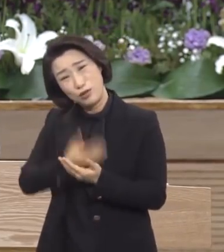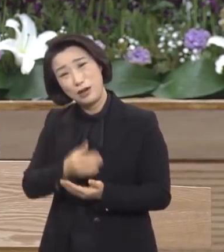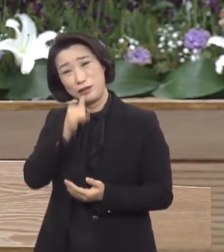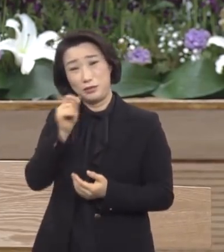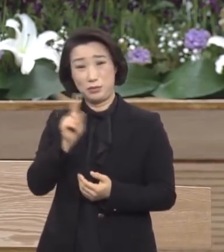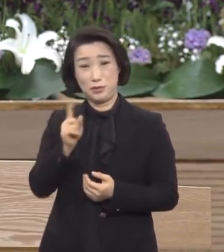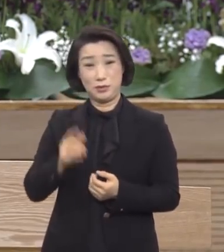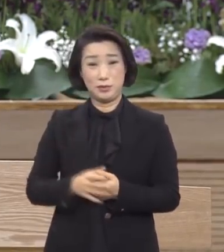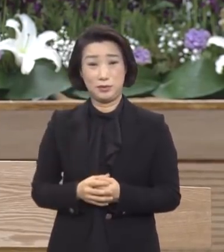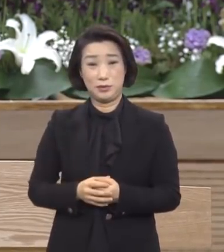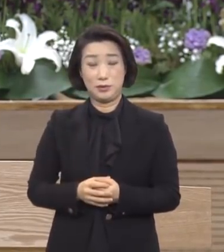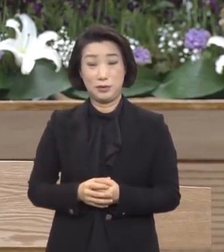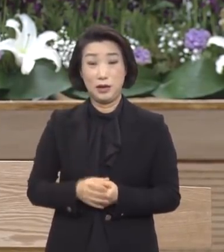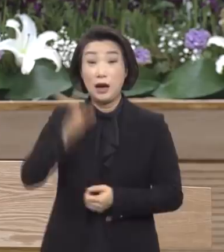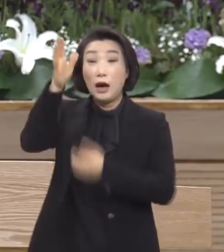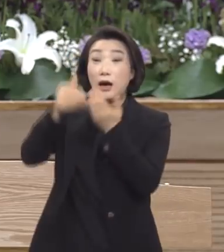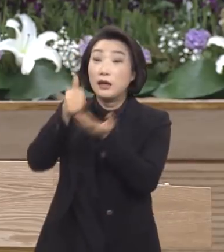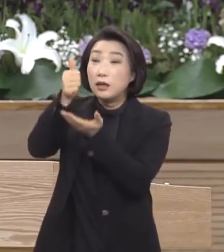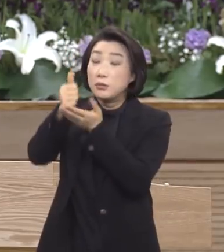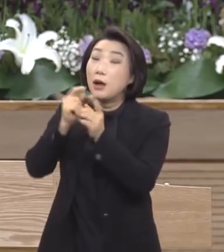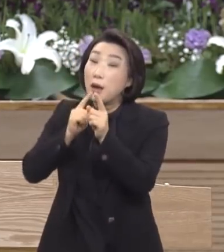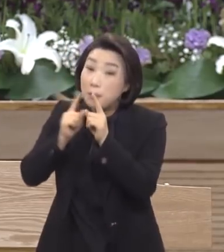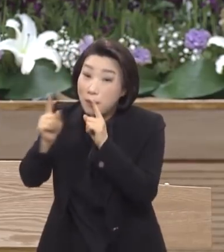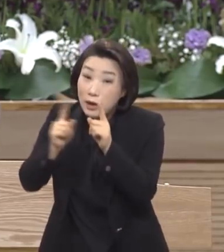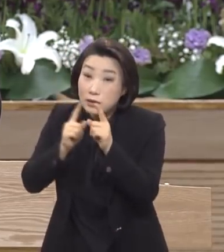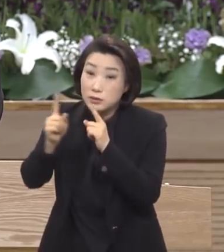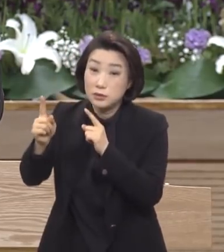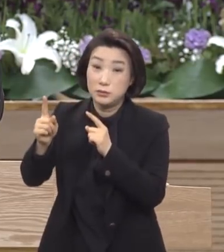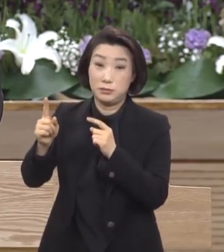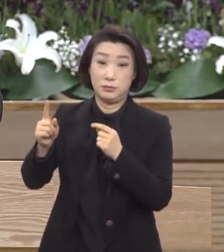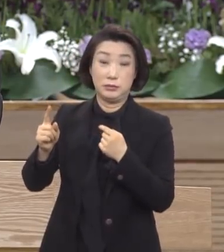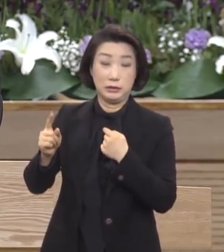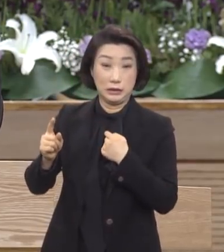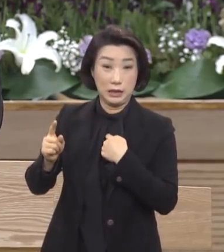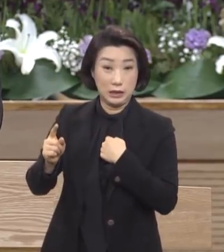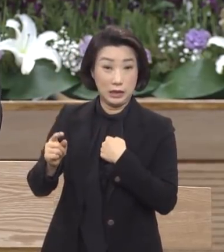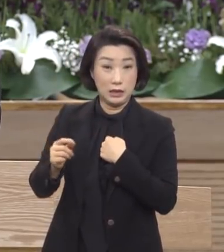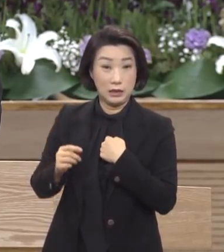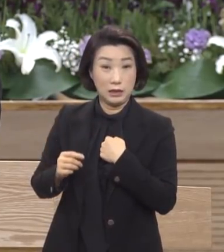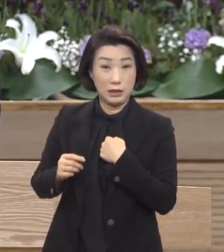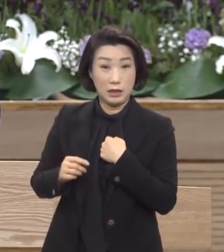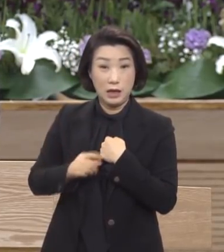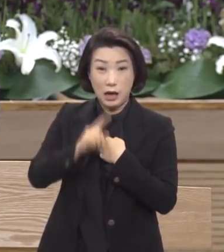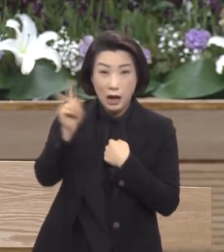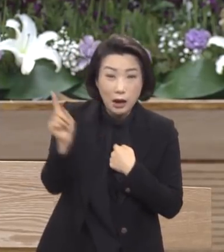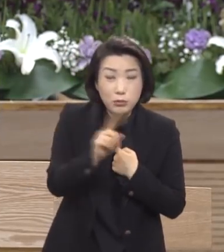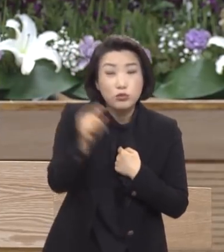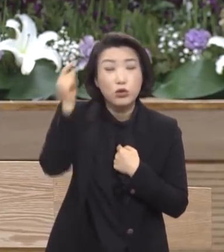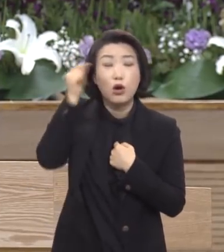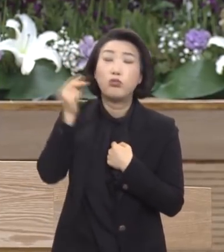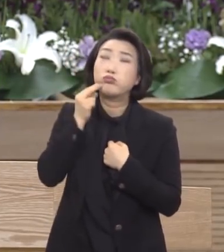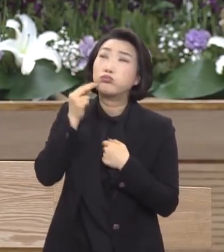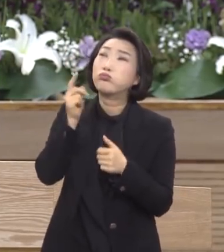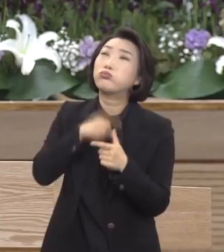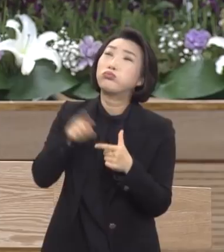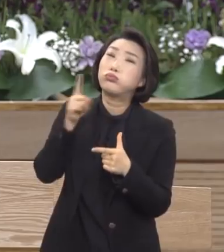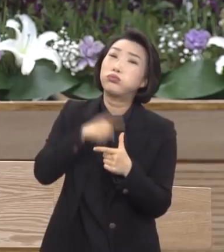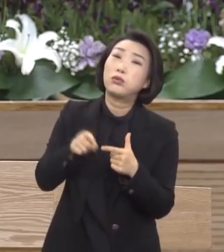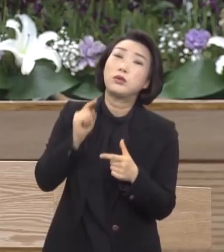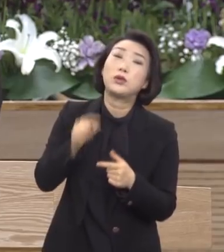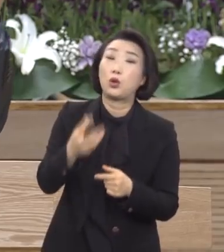것은 하나님의 말씀을 아무 생각 없이 사는 게